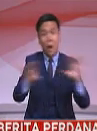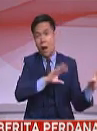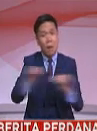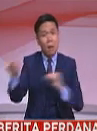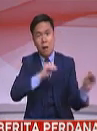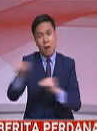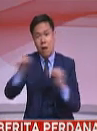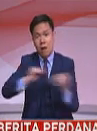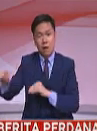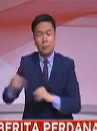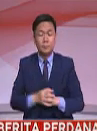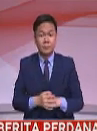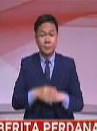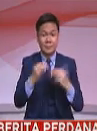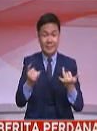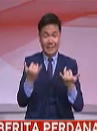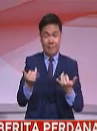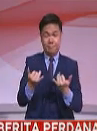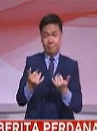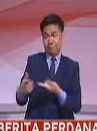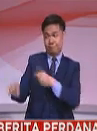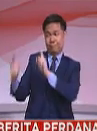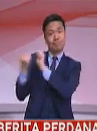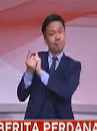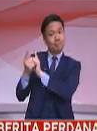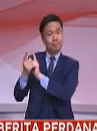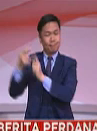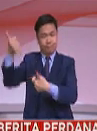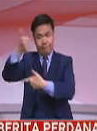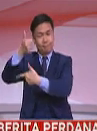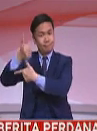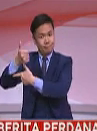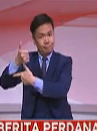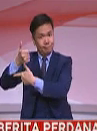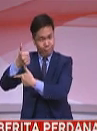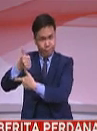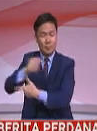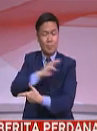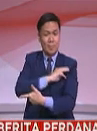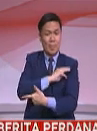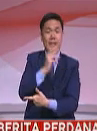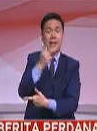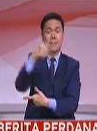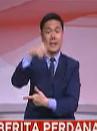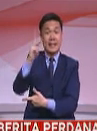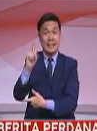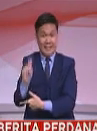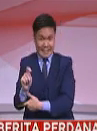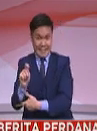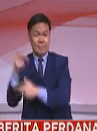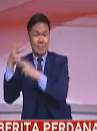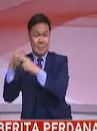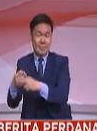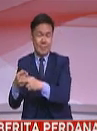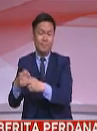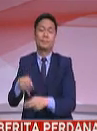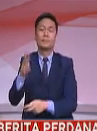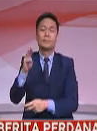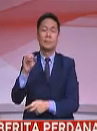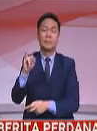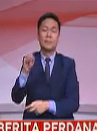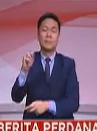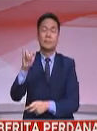membencikan lagi menanya seketika bersama saya adalah timbalan menteri Perumahan dan kerajaan lipatan keti keti data sidoto